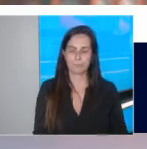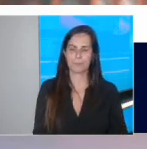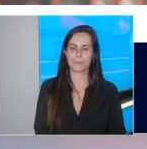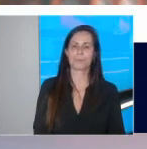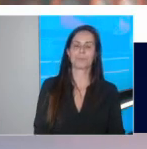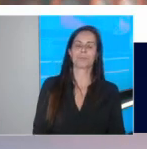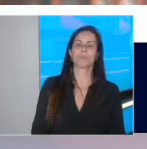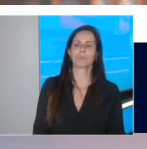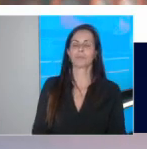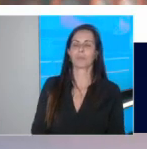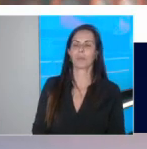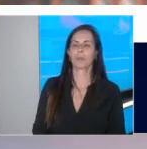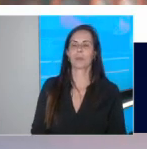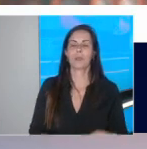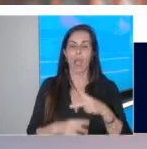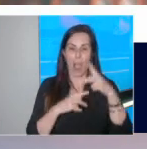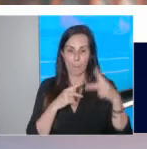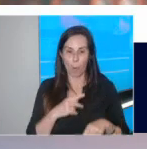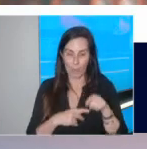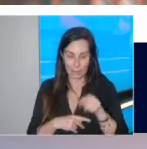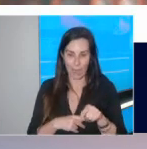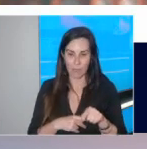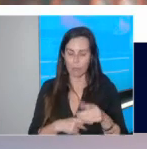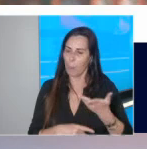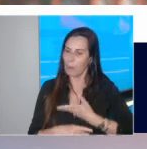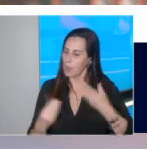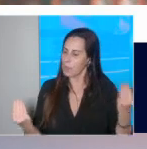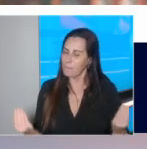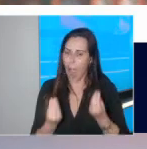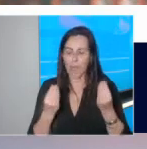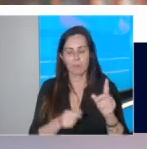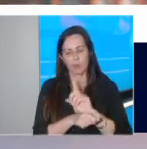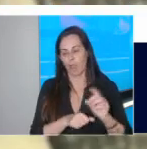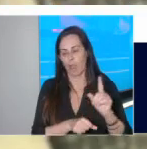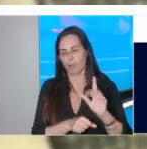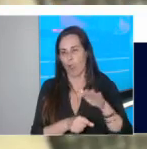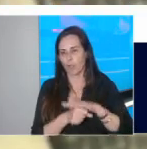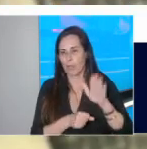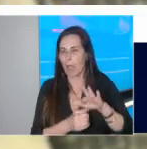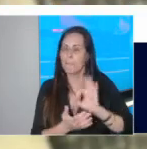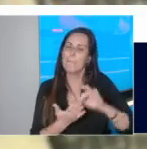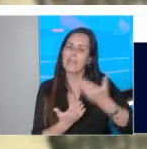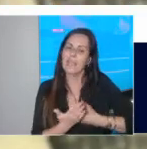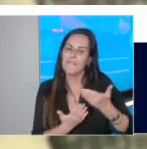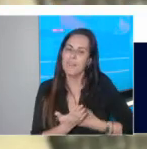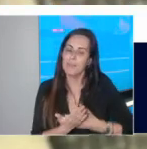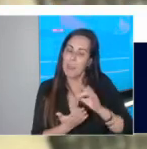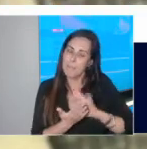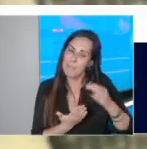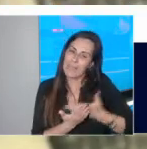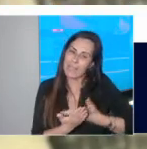אז פרויקט לאסוף את השברים, מתקבלים פריטים אישיים מתקופת השואה, ביניהם גם מכתבים אישיים,